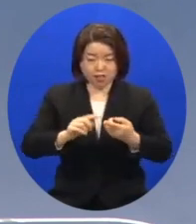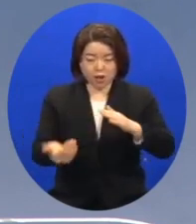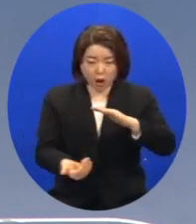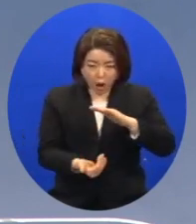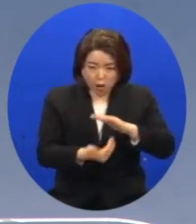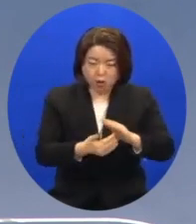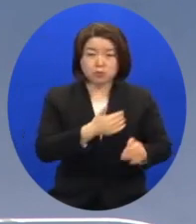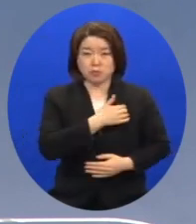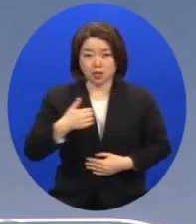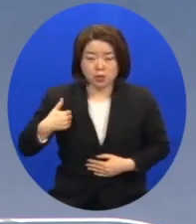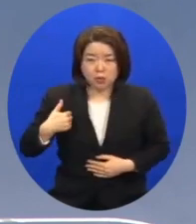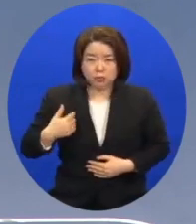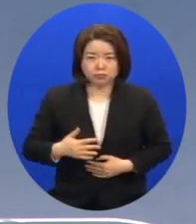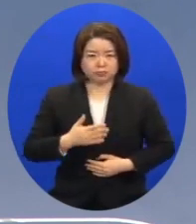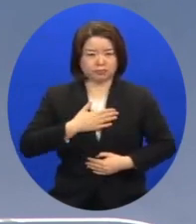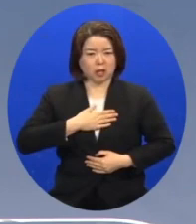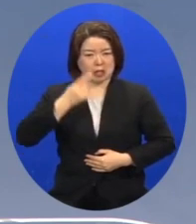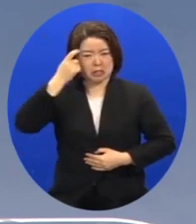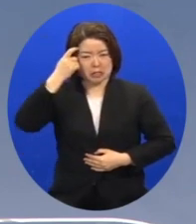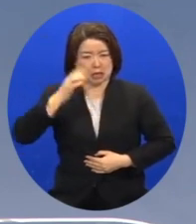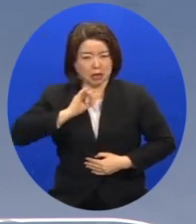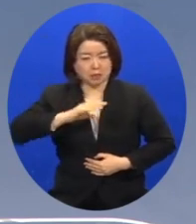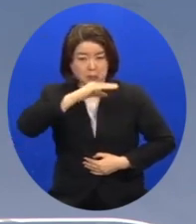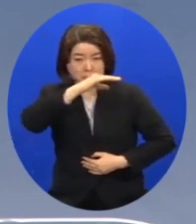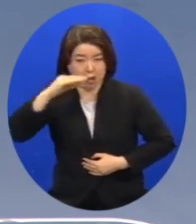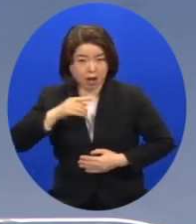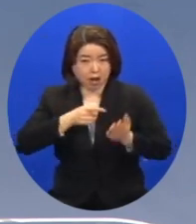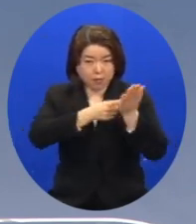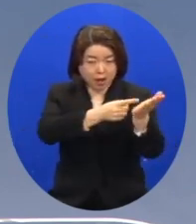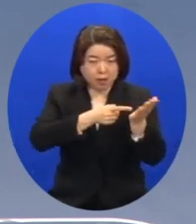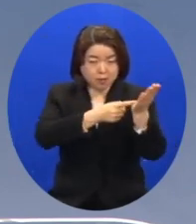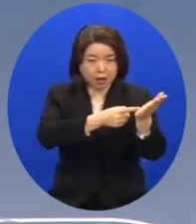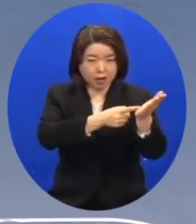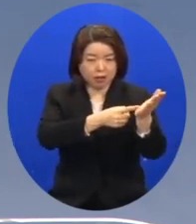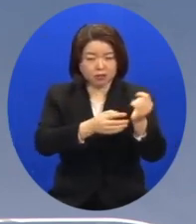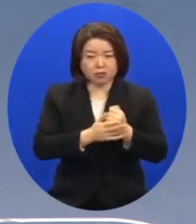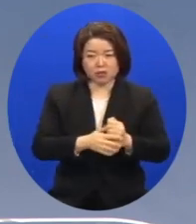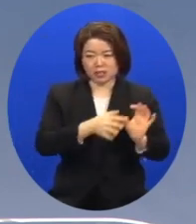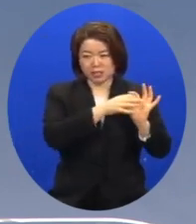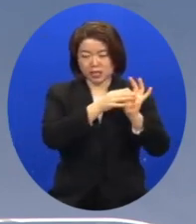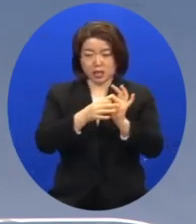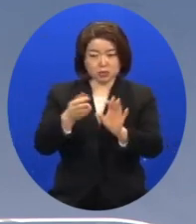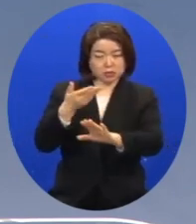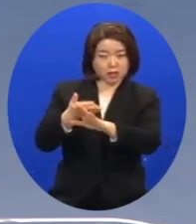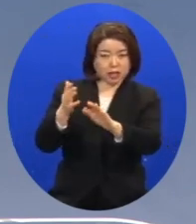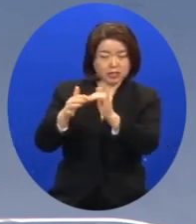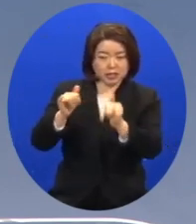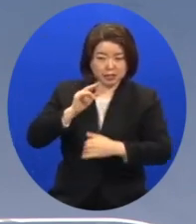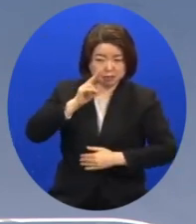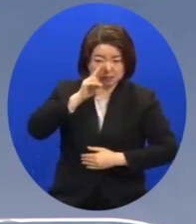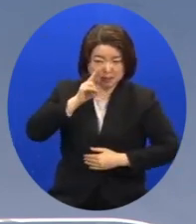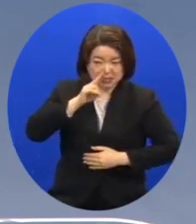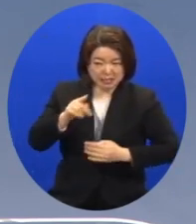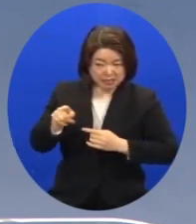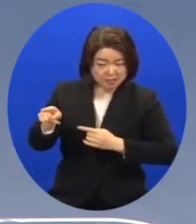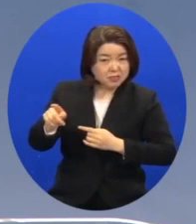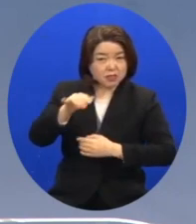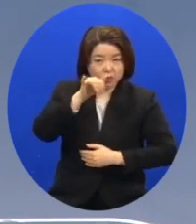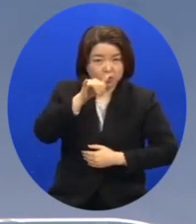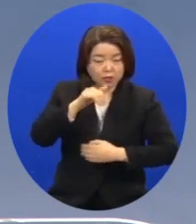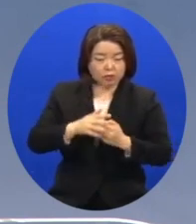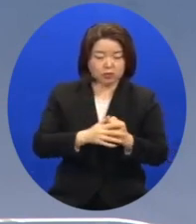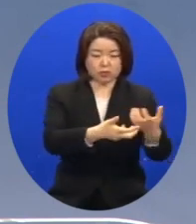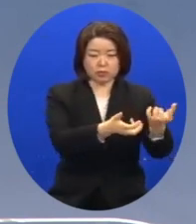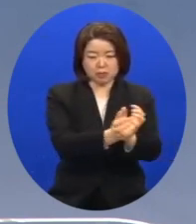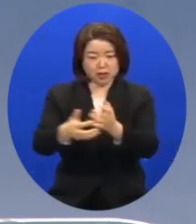옳다는 생각만 주장하고 그리고 끊임없이 다른 사람을 시기하고 그리고 팔을 나누어서 서로